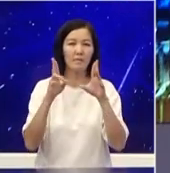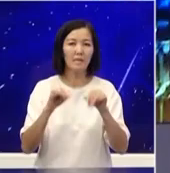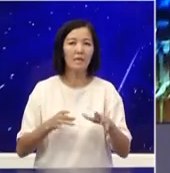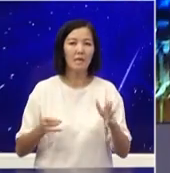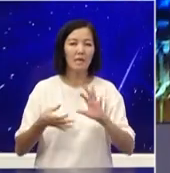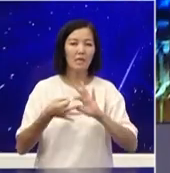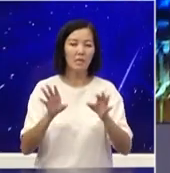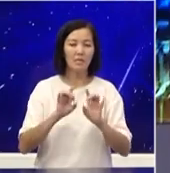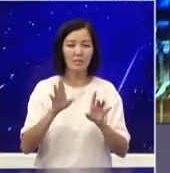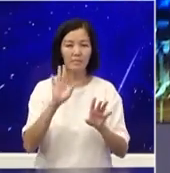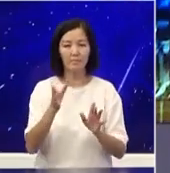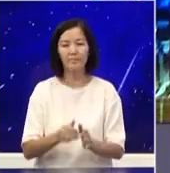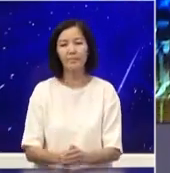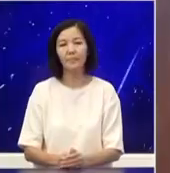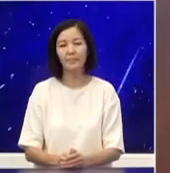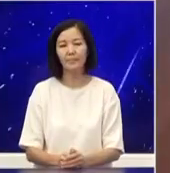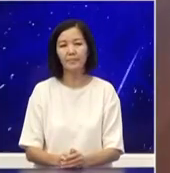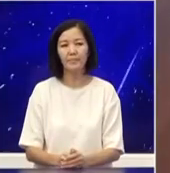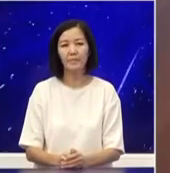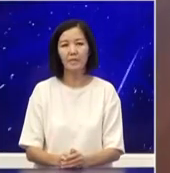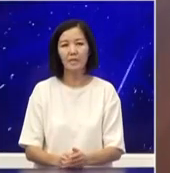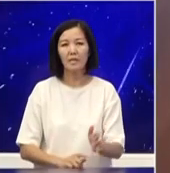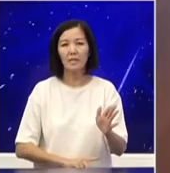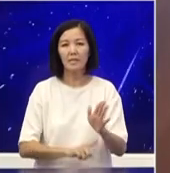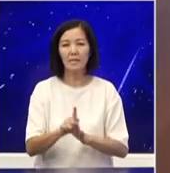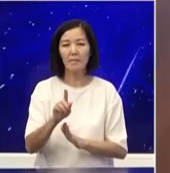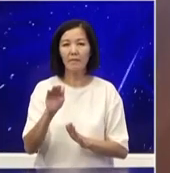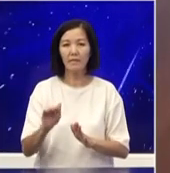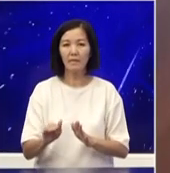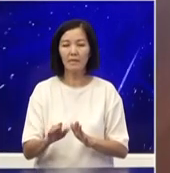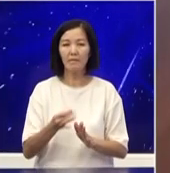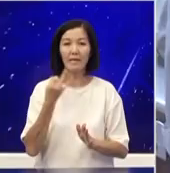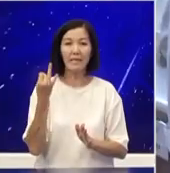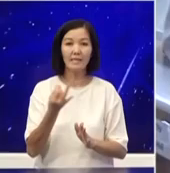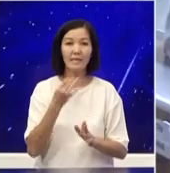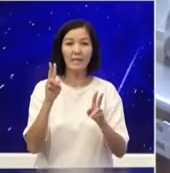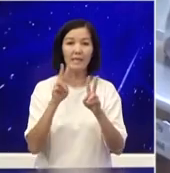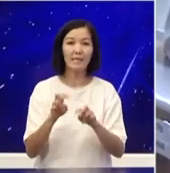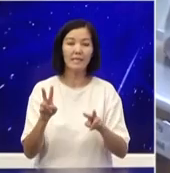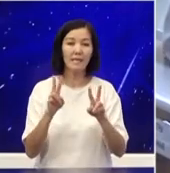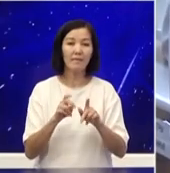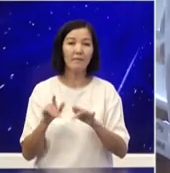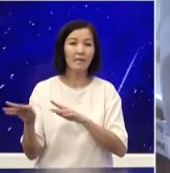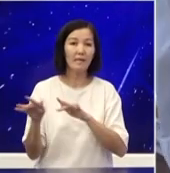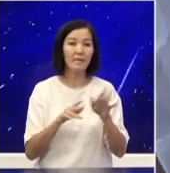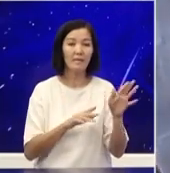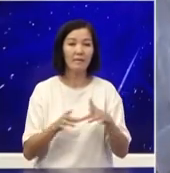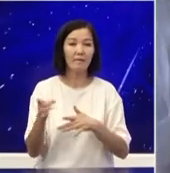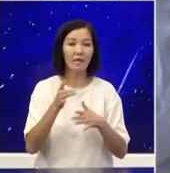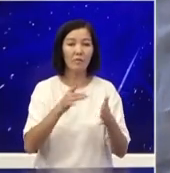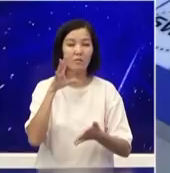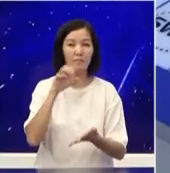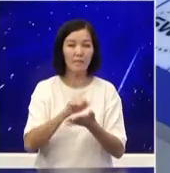расскажет Ануар Амангельдинов. С самого детства Жанар Багашарову интересовала исследовательская деятельность. В районном центре занятости